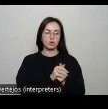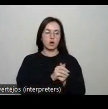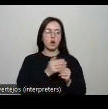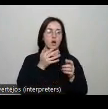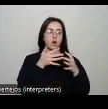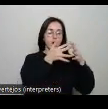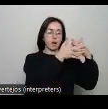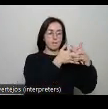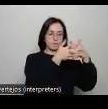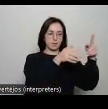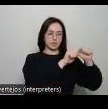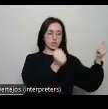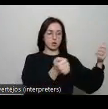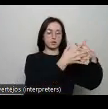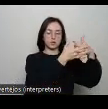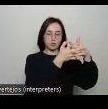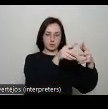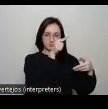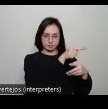ir tam tikro